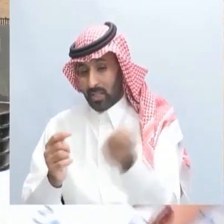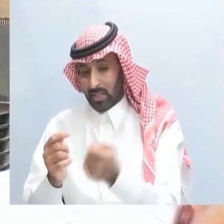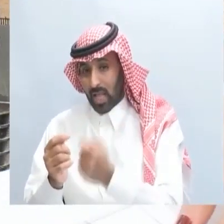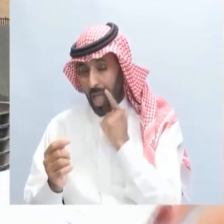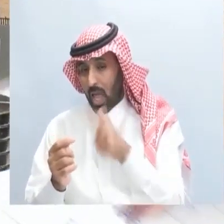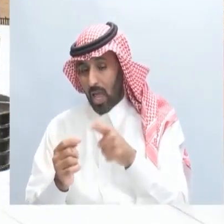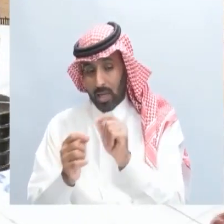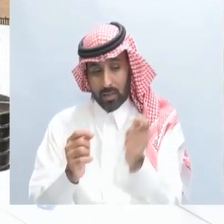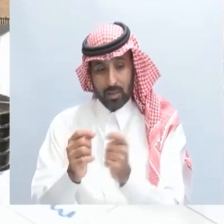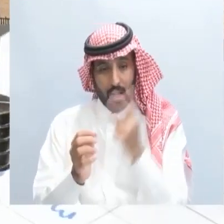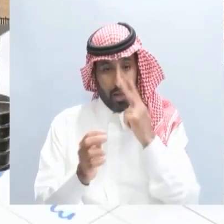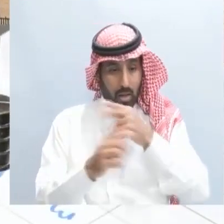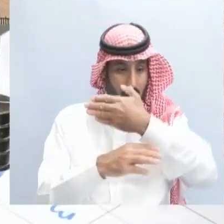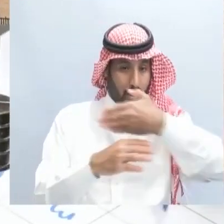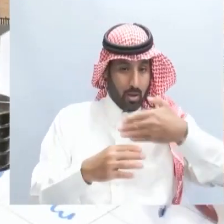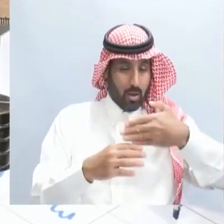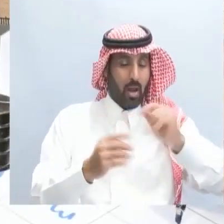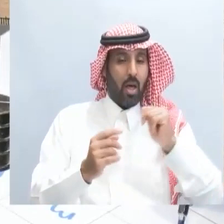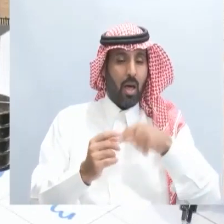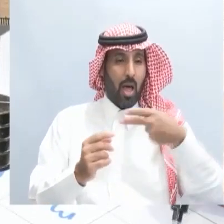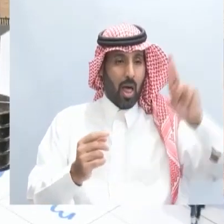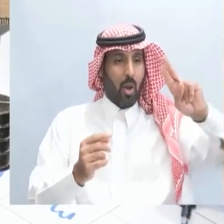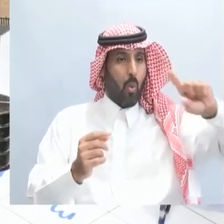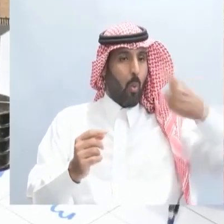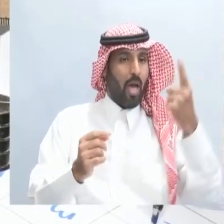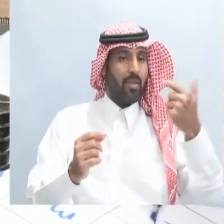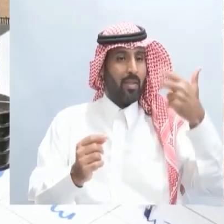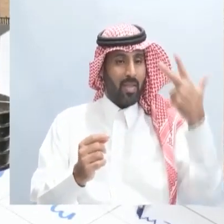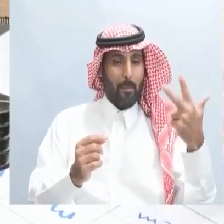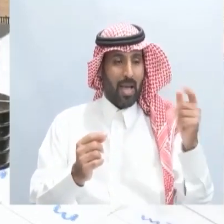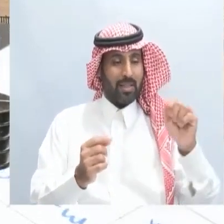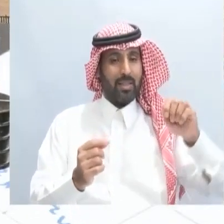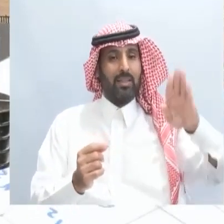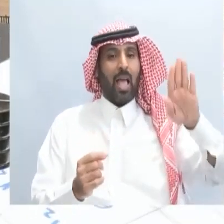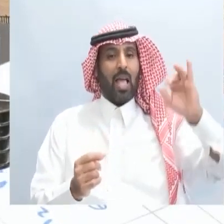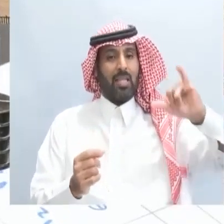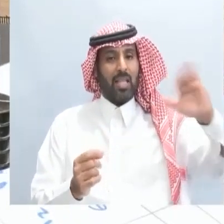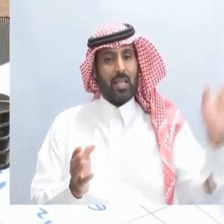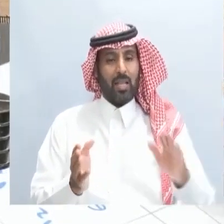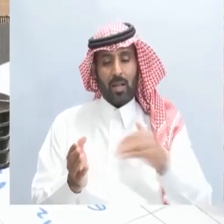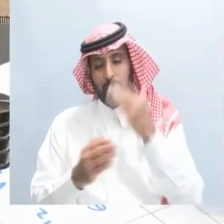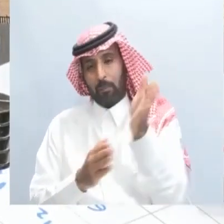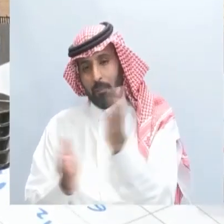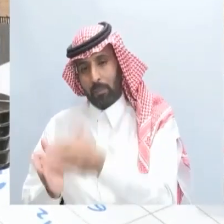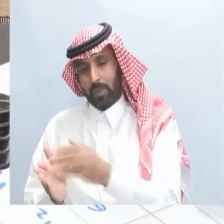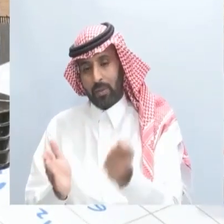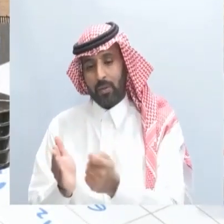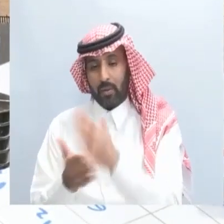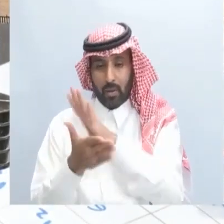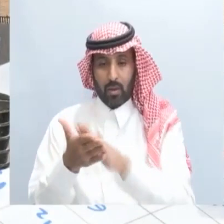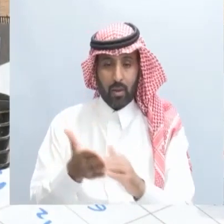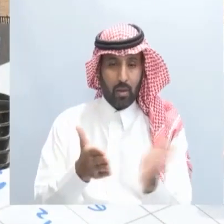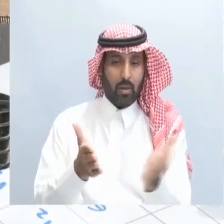لديك القراءه هنا بي ار 1 ث بالسنتي اذا بهذا الاسلوب نع نقوم